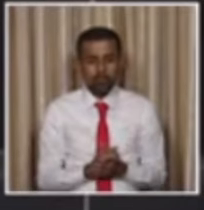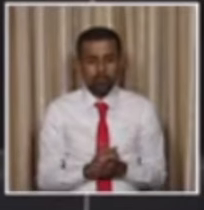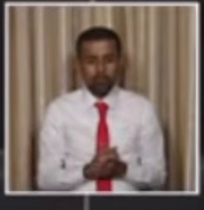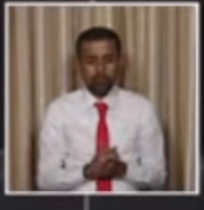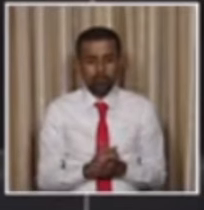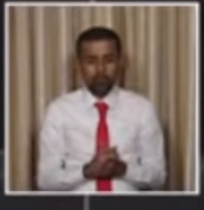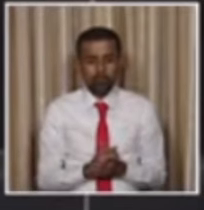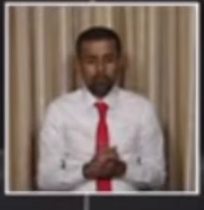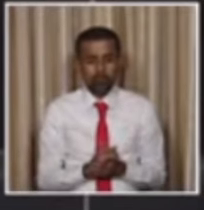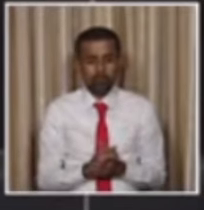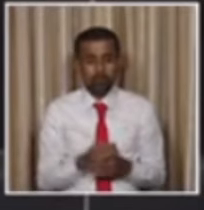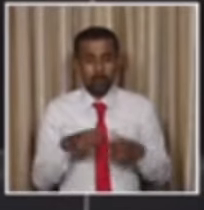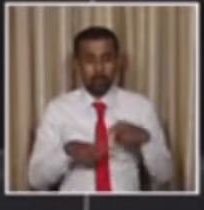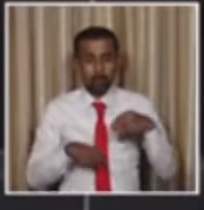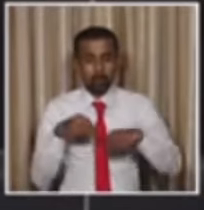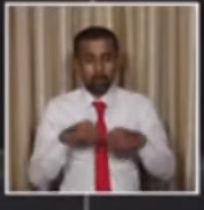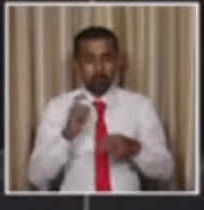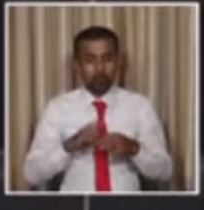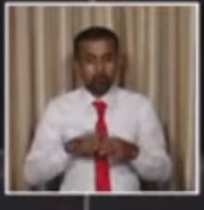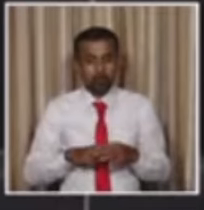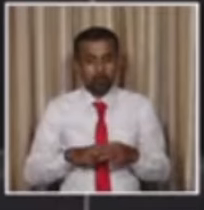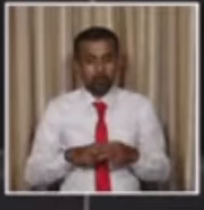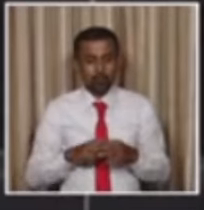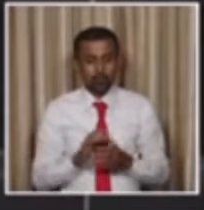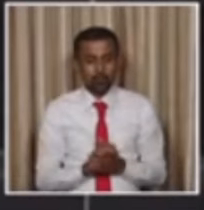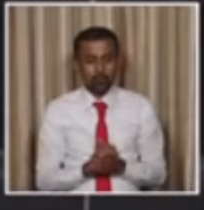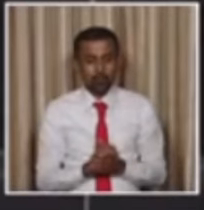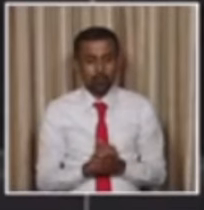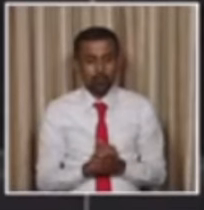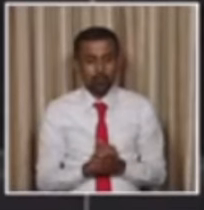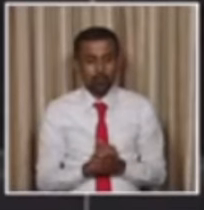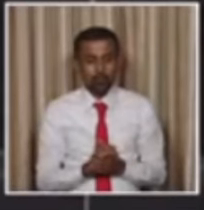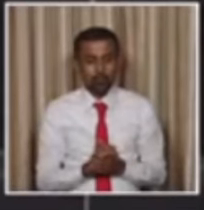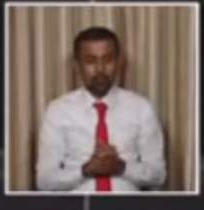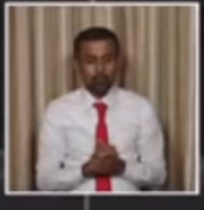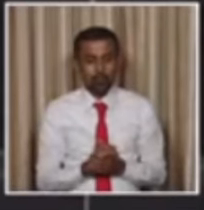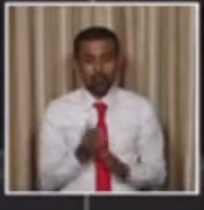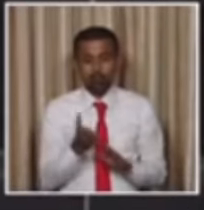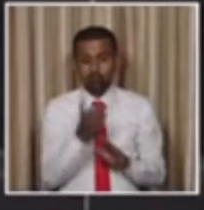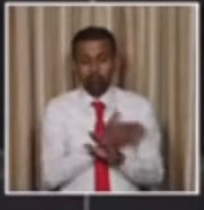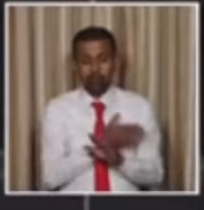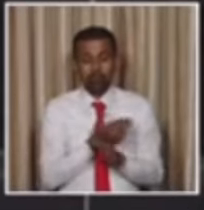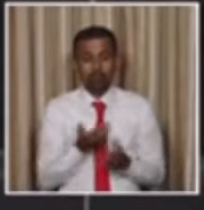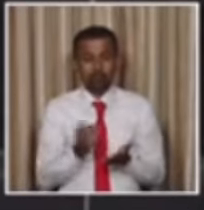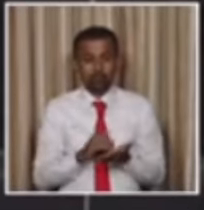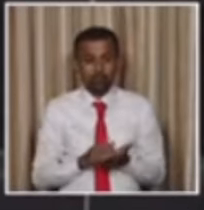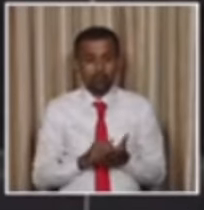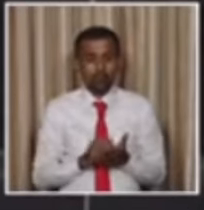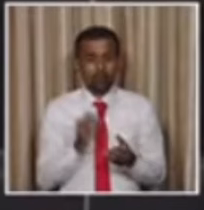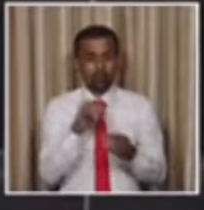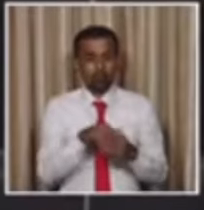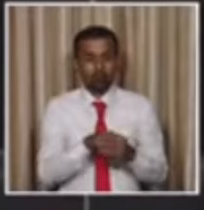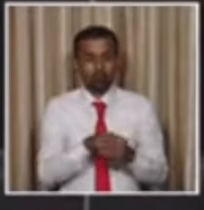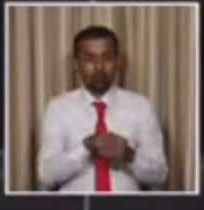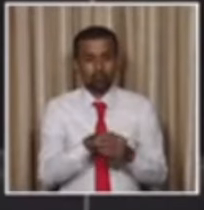ප්‍රශ්නය දේශපාලන ප්‍රශ්නයක් බවට මේ විපක්ෂය මගින් මීට ප්‍රථම කීප වතාවක් අනුව මේ පත්වීම